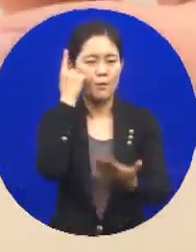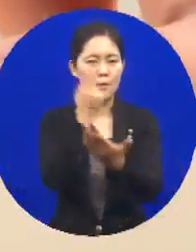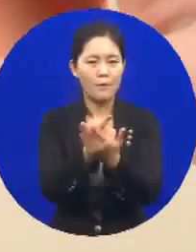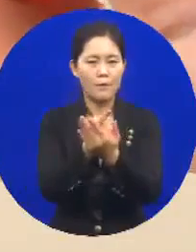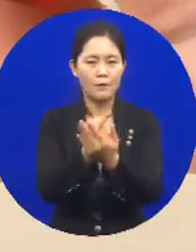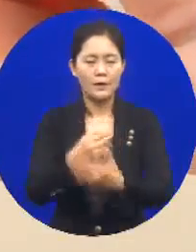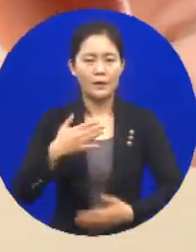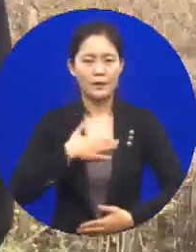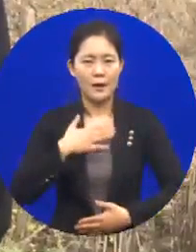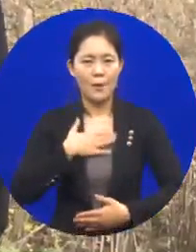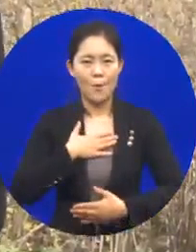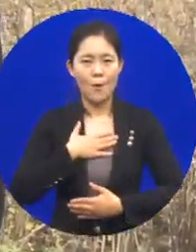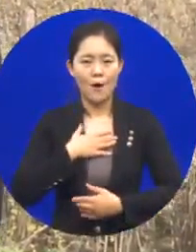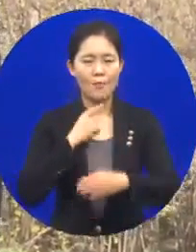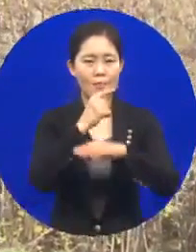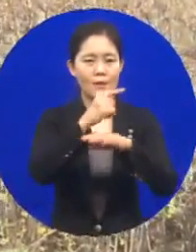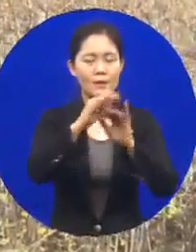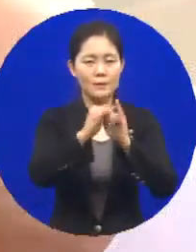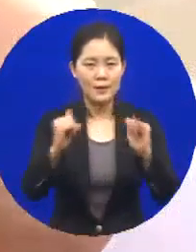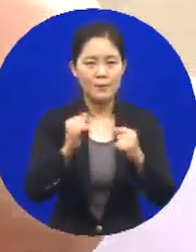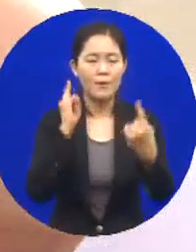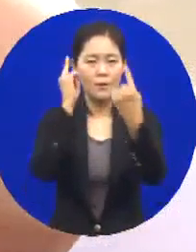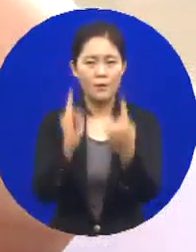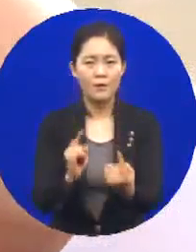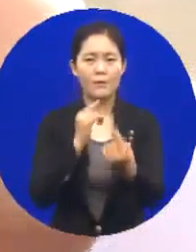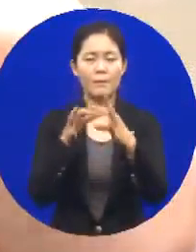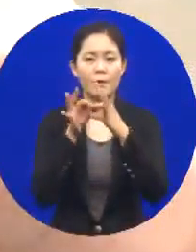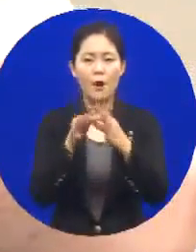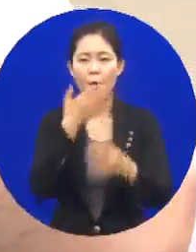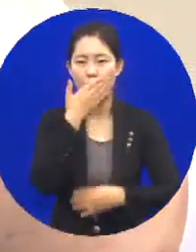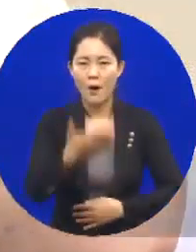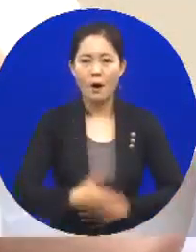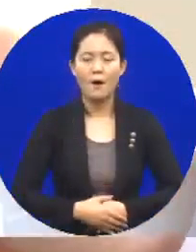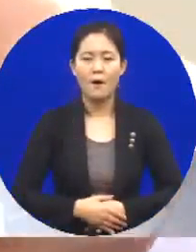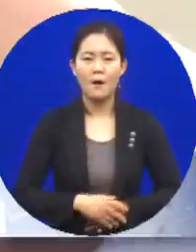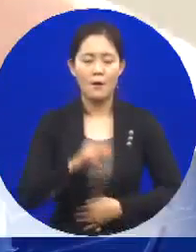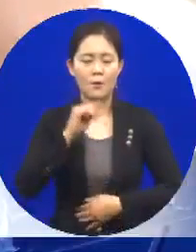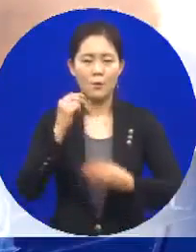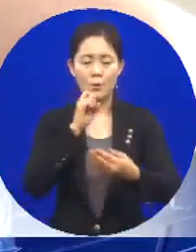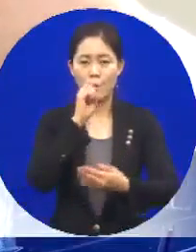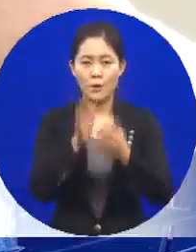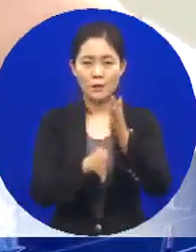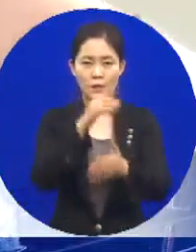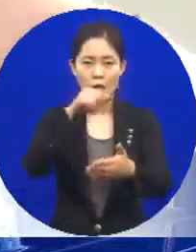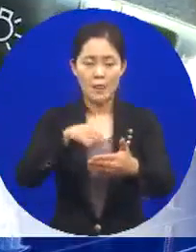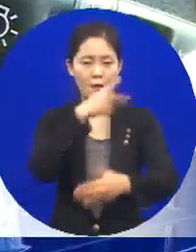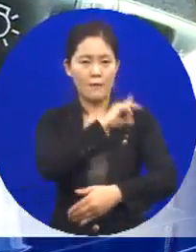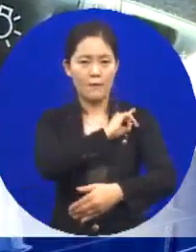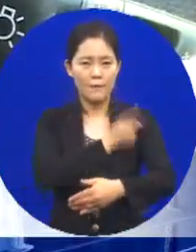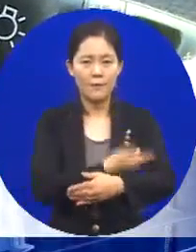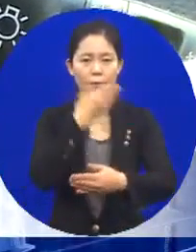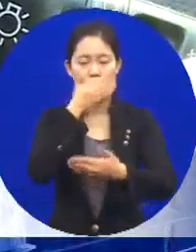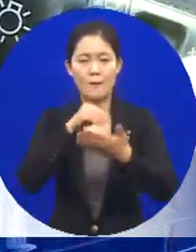통해 승객과 택시기사를 1대1로 연결합니다. 용인 앱 택시에는 용인시의 면허가 등록된 법인 택시와